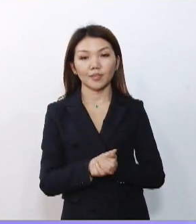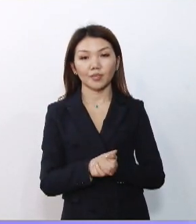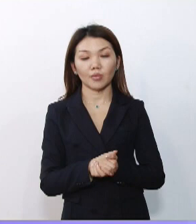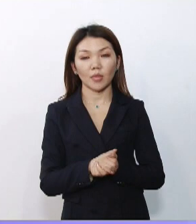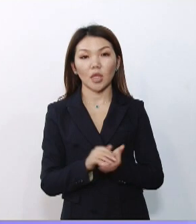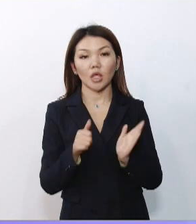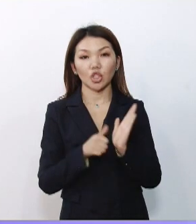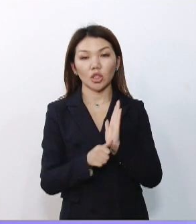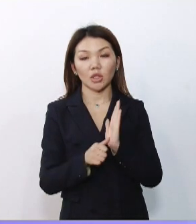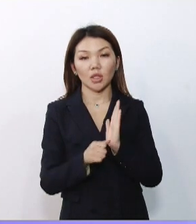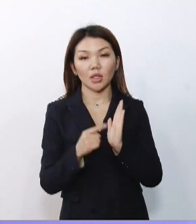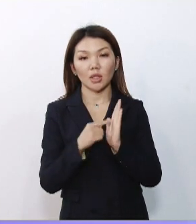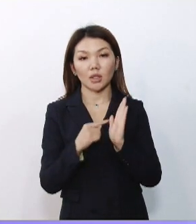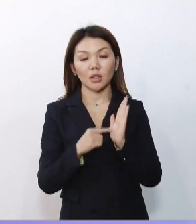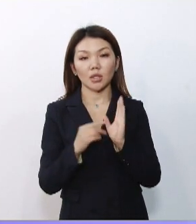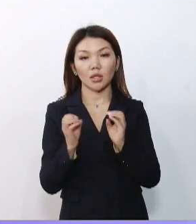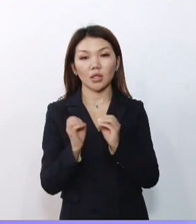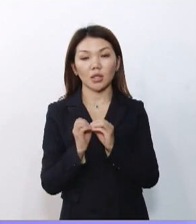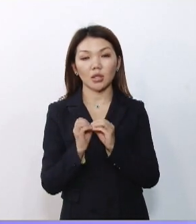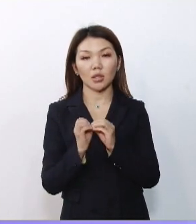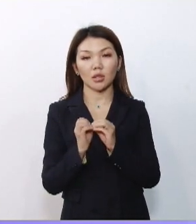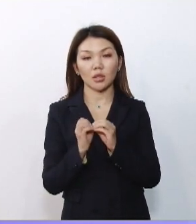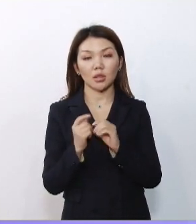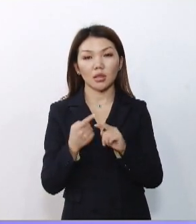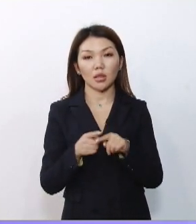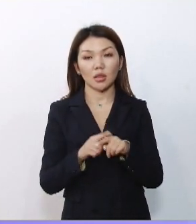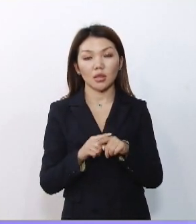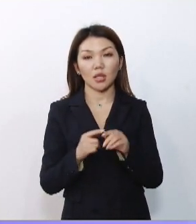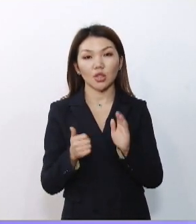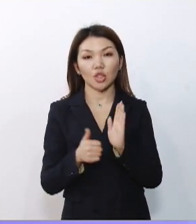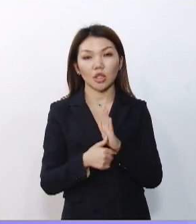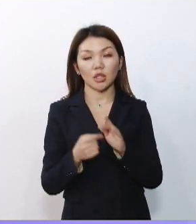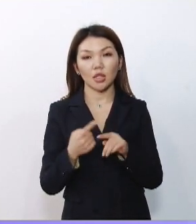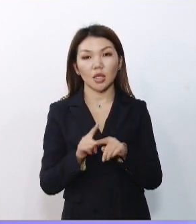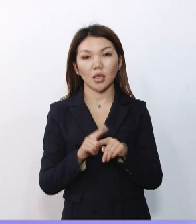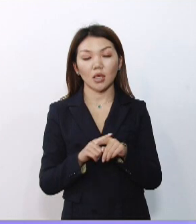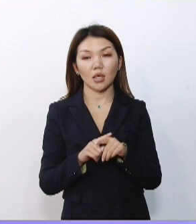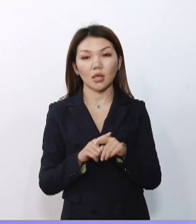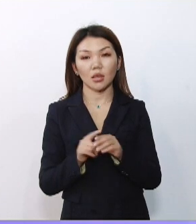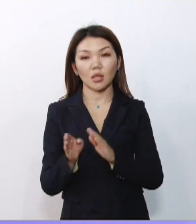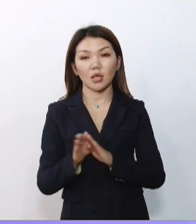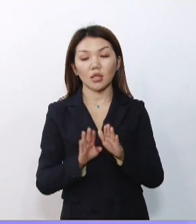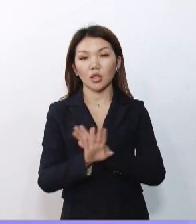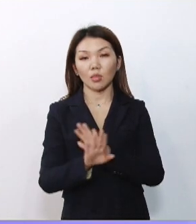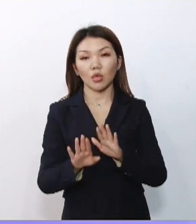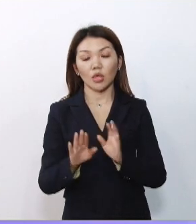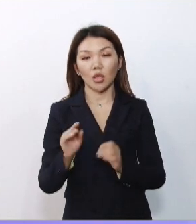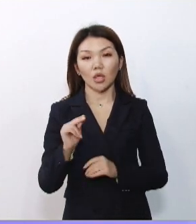60 разделить на 10 – 6. Это значение неполного частного.